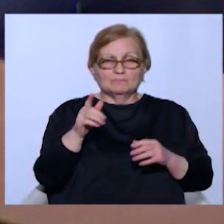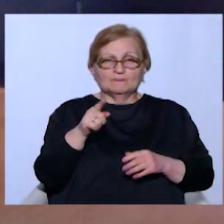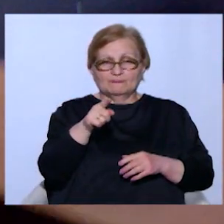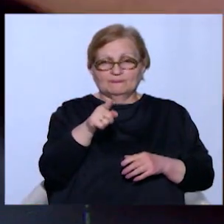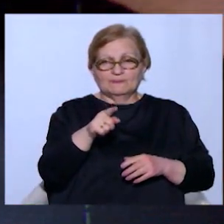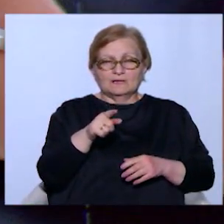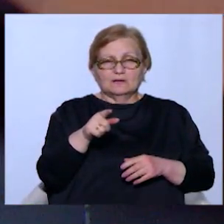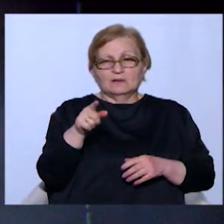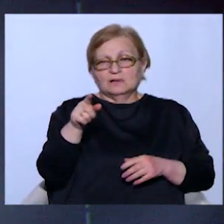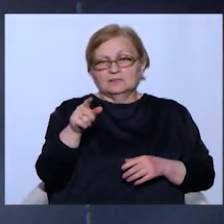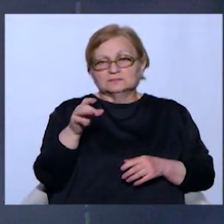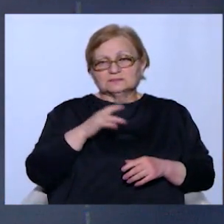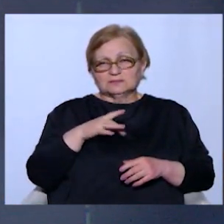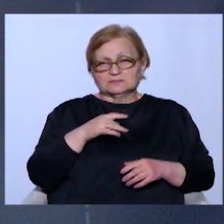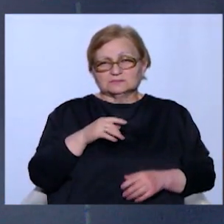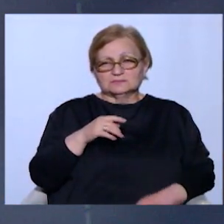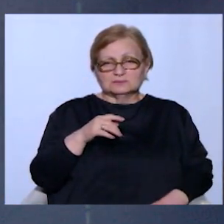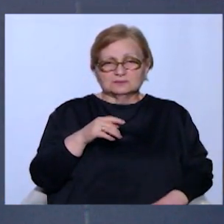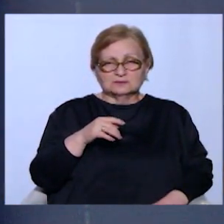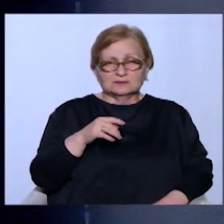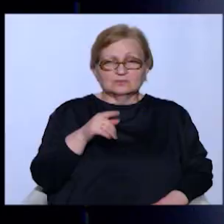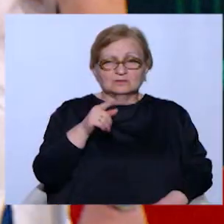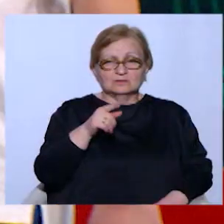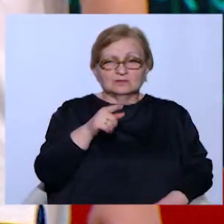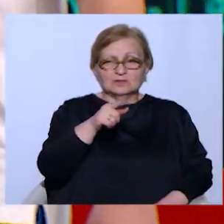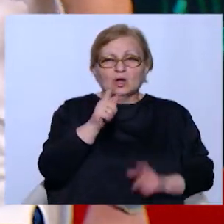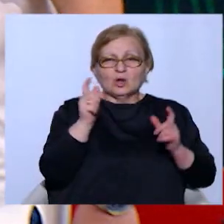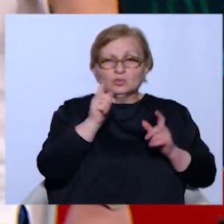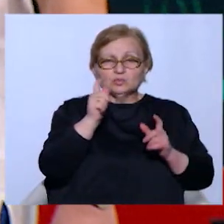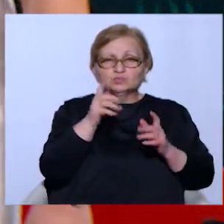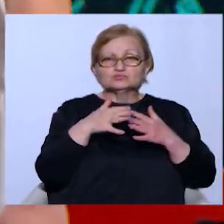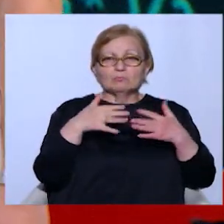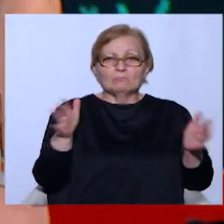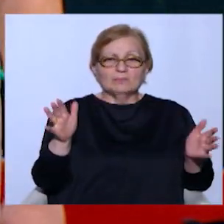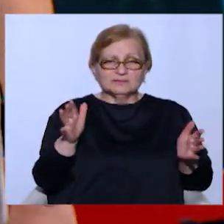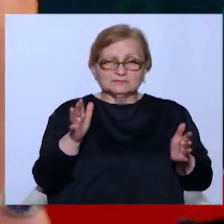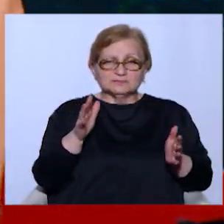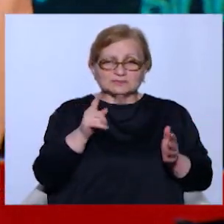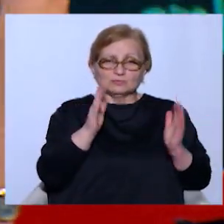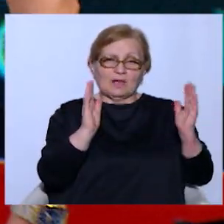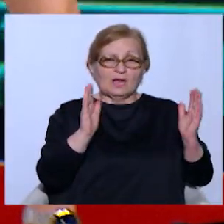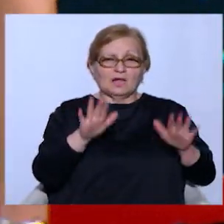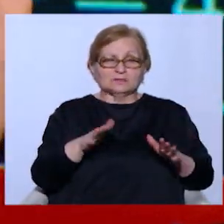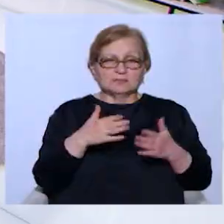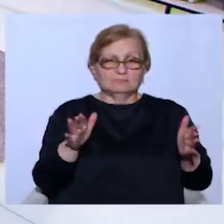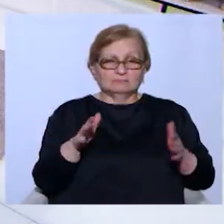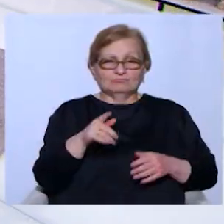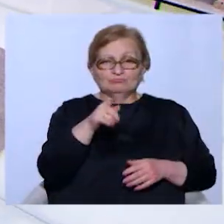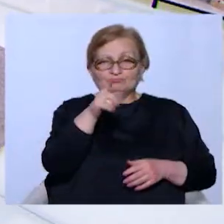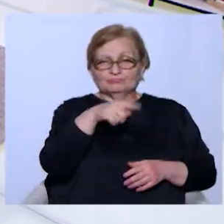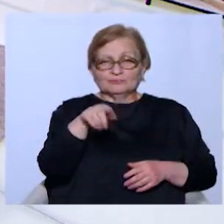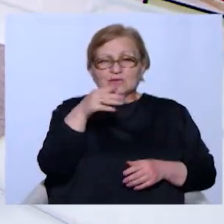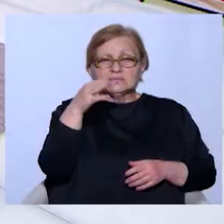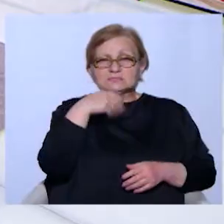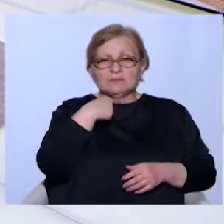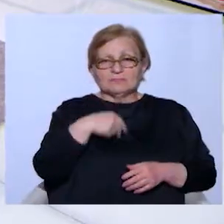ლურჯი, ეს რო იყოს თეთრი და ეს რო იყოს წითელი, გასაგებია, რომ ლურჯში წერტილის აღების ალბათობა იქნება გაცილებით მეტი. ა მაგალითად, აი ამ რუკაზე, ხო,